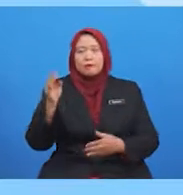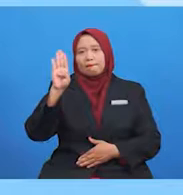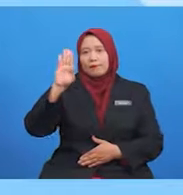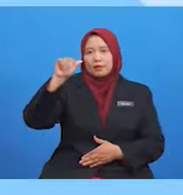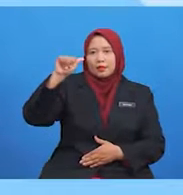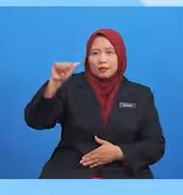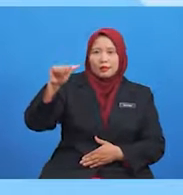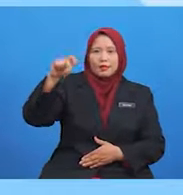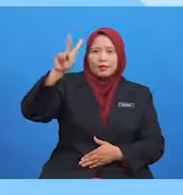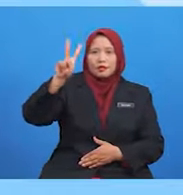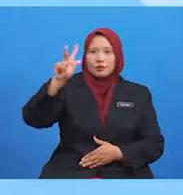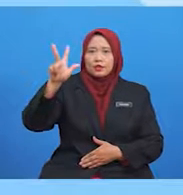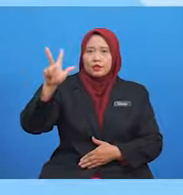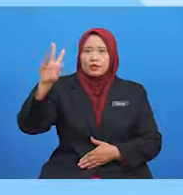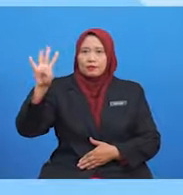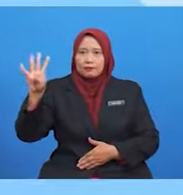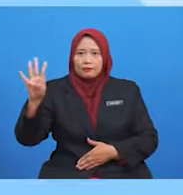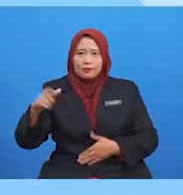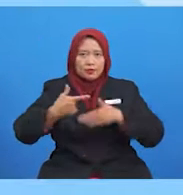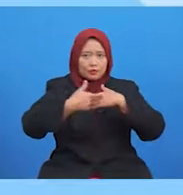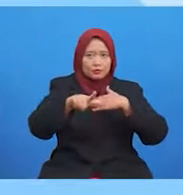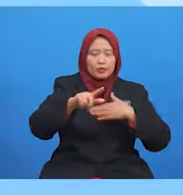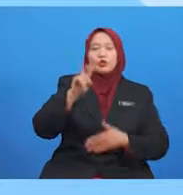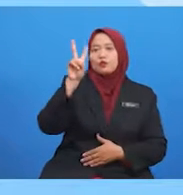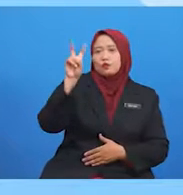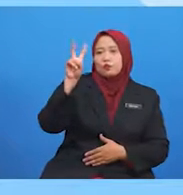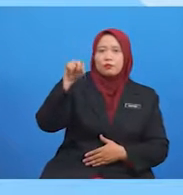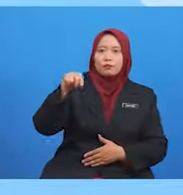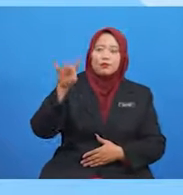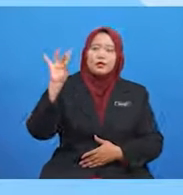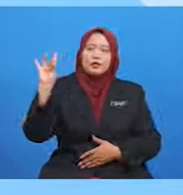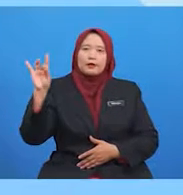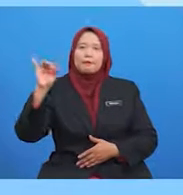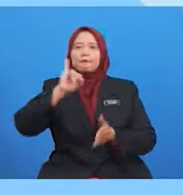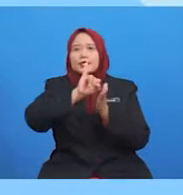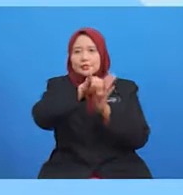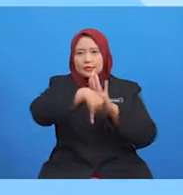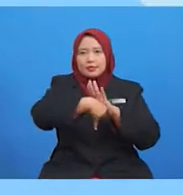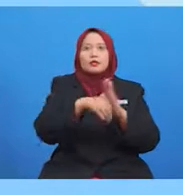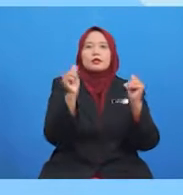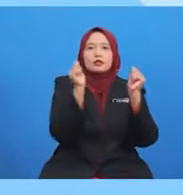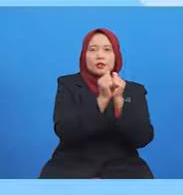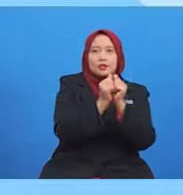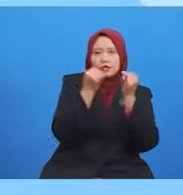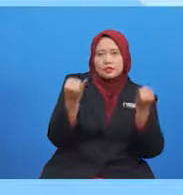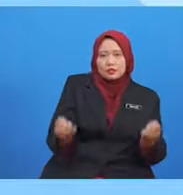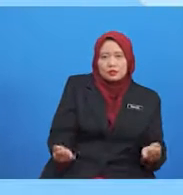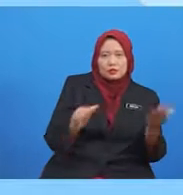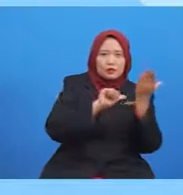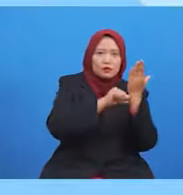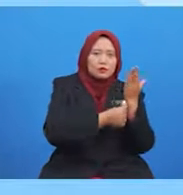Pa234 selepas 20.8 jam dengan jisim asalnya